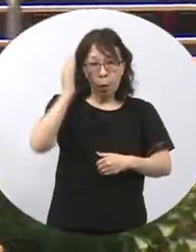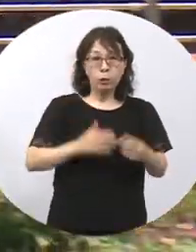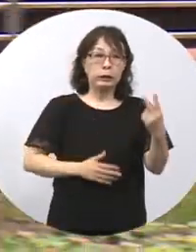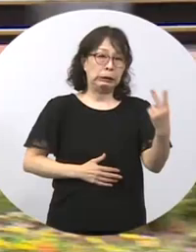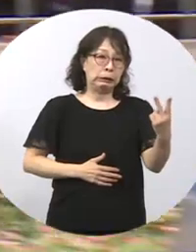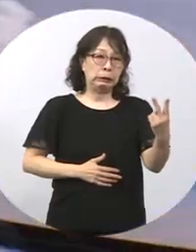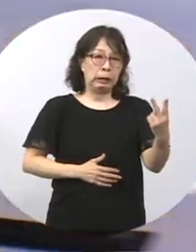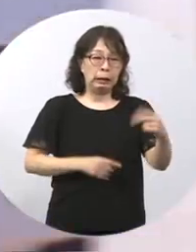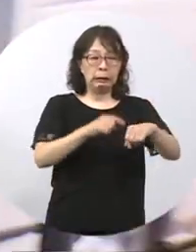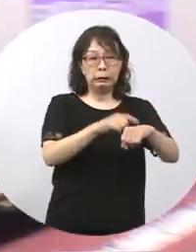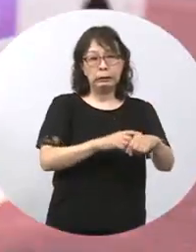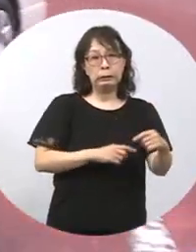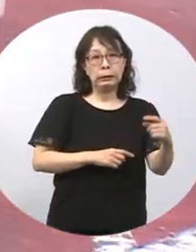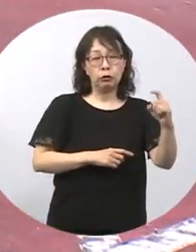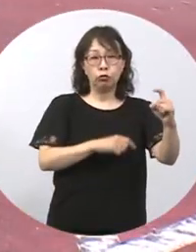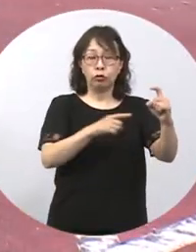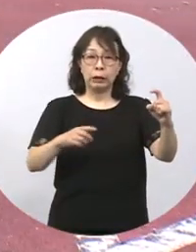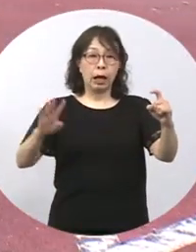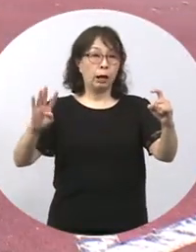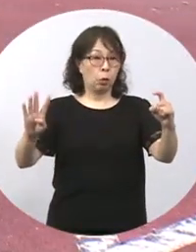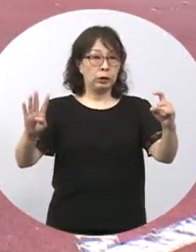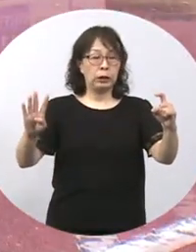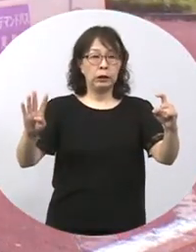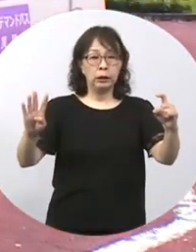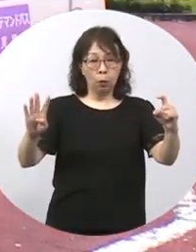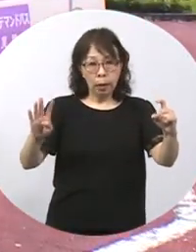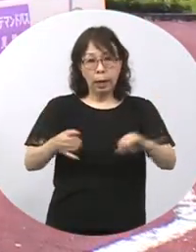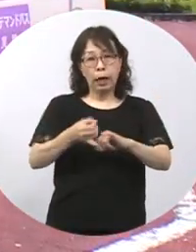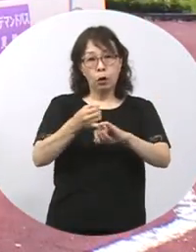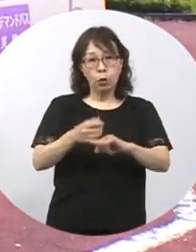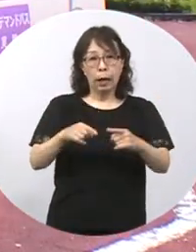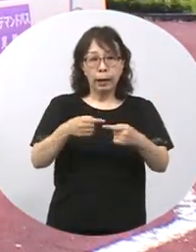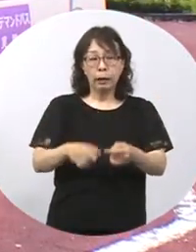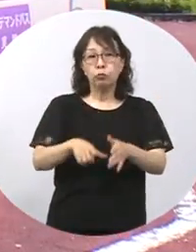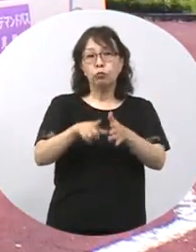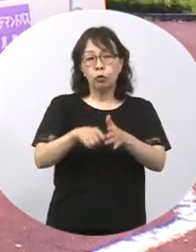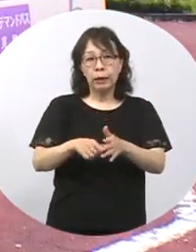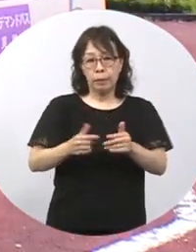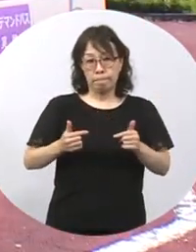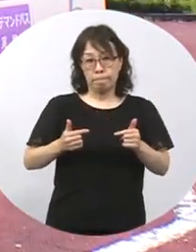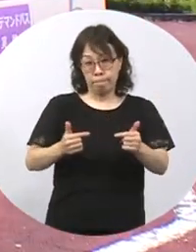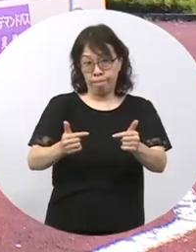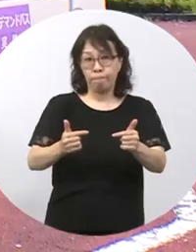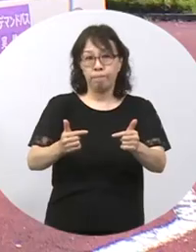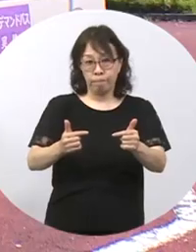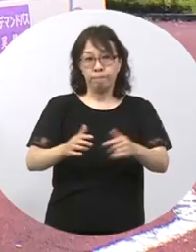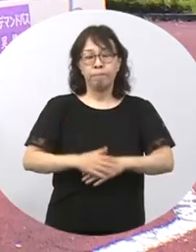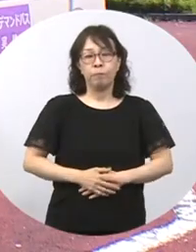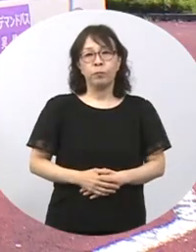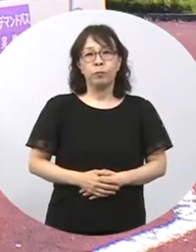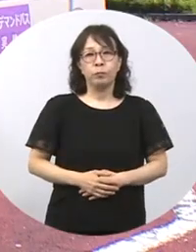が午前10時から午後4時の間、予約があれば運行するようになっています。